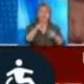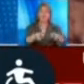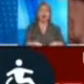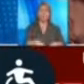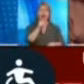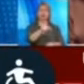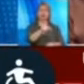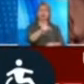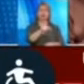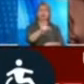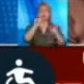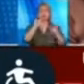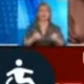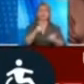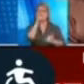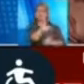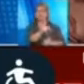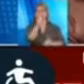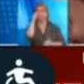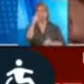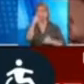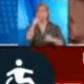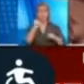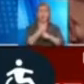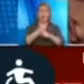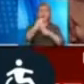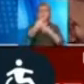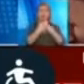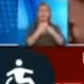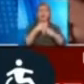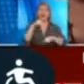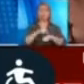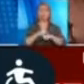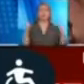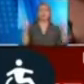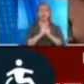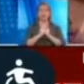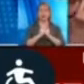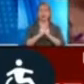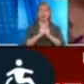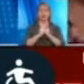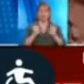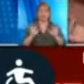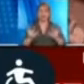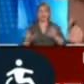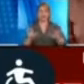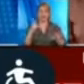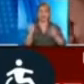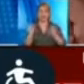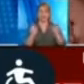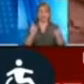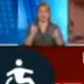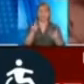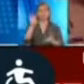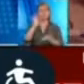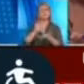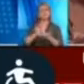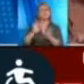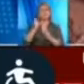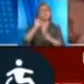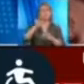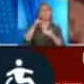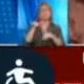יותר ממשיים, וזה אומר שהם מעידים על פעולה קרובה בטווח זמן קצר יותר. עכשיו, הניתוח הזה שבוצע בשבת בבוקר, לפנות כמה